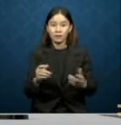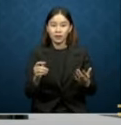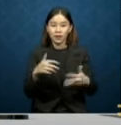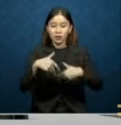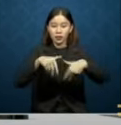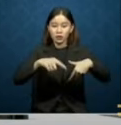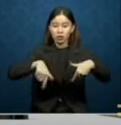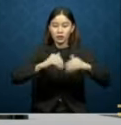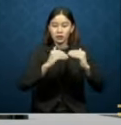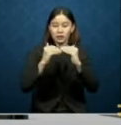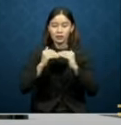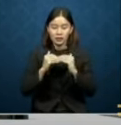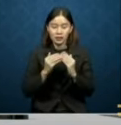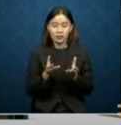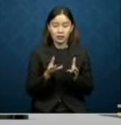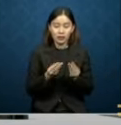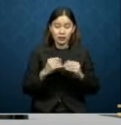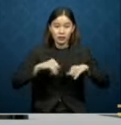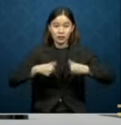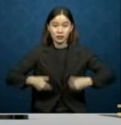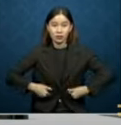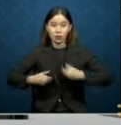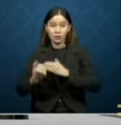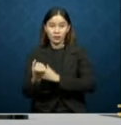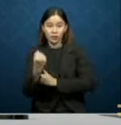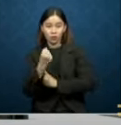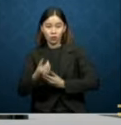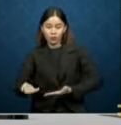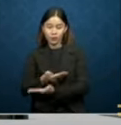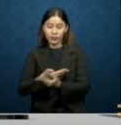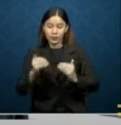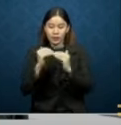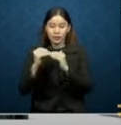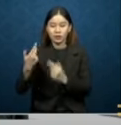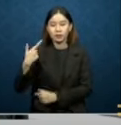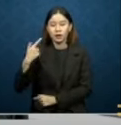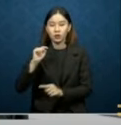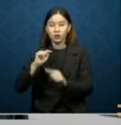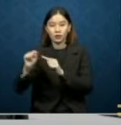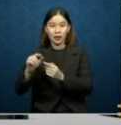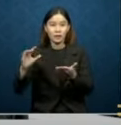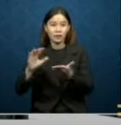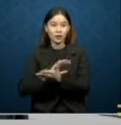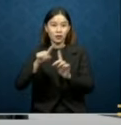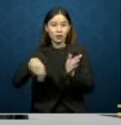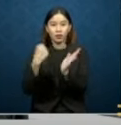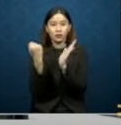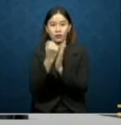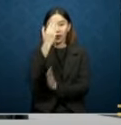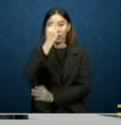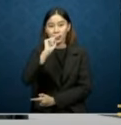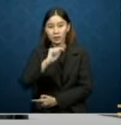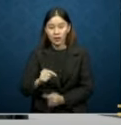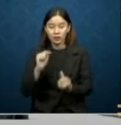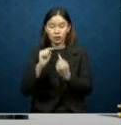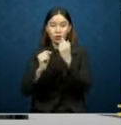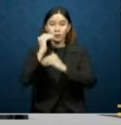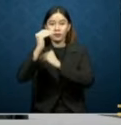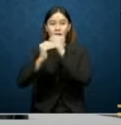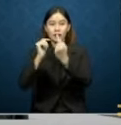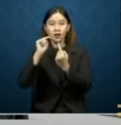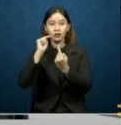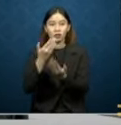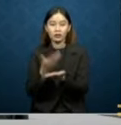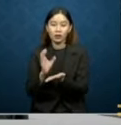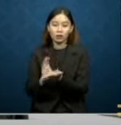สิทธิ์ในที่ดินมีชีวิตที่มั่นคงพิจารณาเอกสารสิทธิ์การใช้ประโยชน์ให้เป็นโฉนดเพื่อให้สามารถนำไปต่อยอดให้เข้าถึง